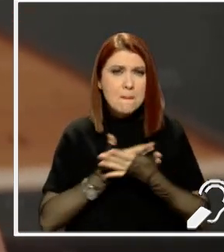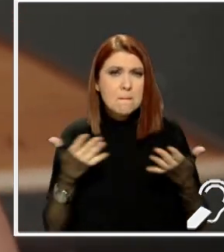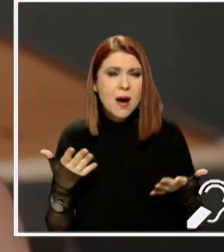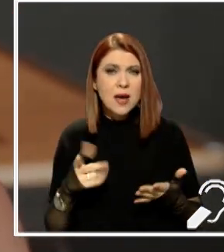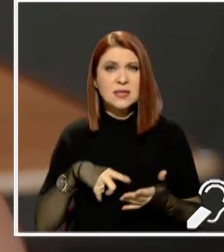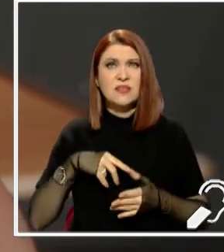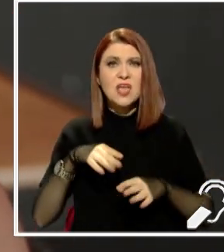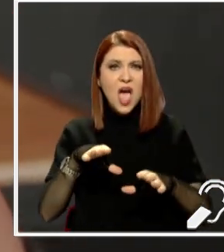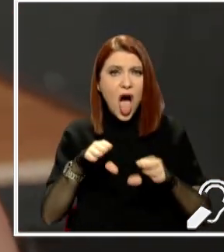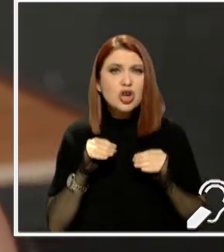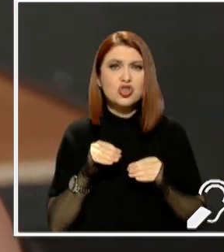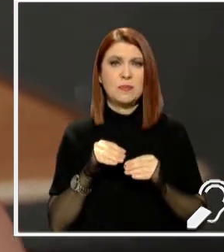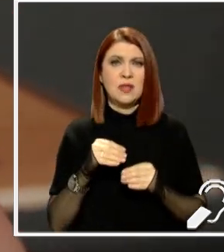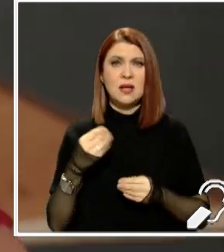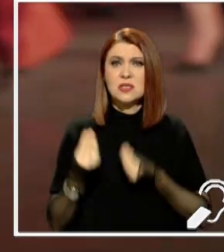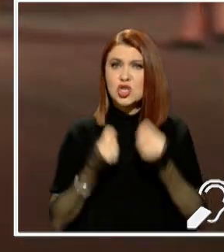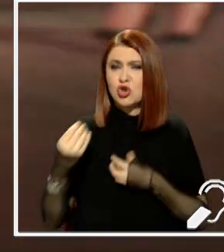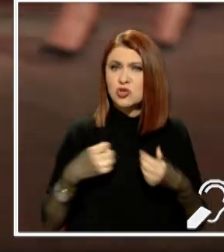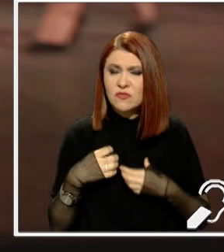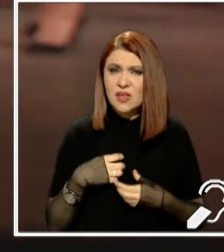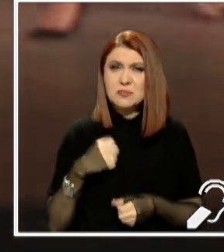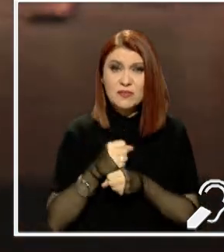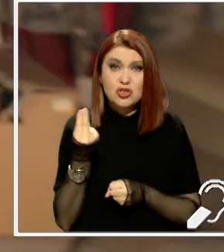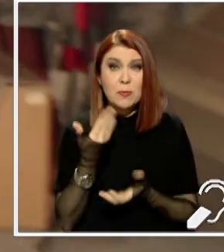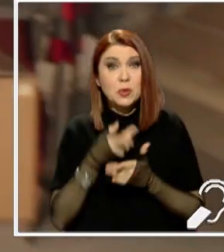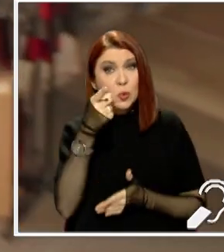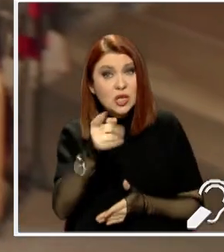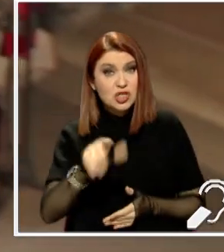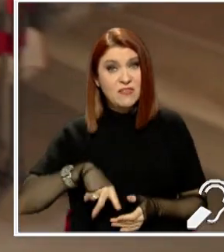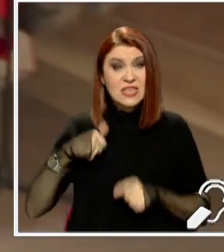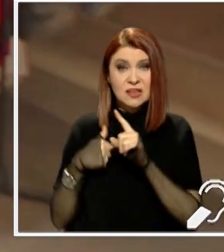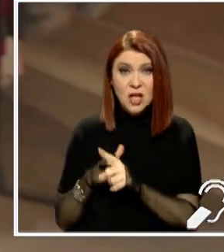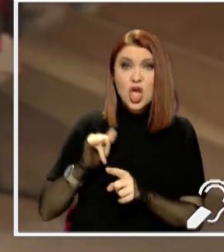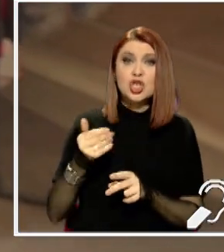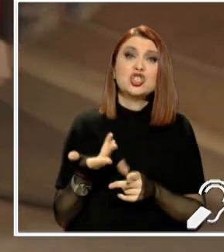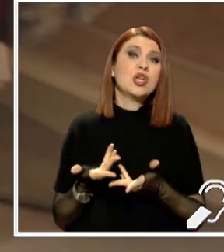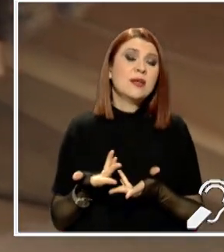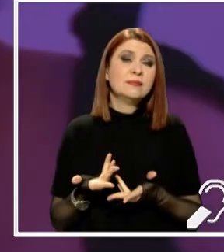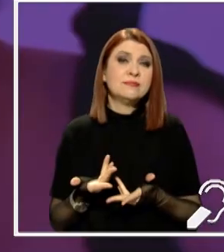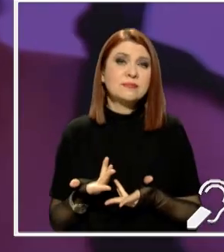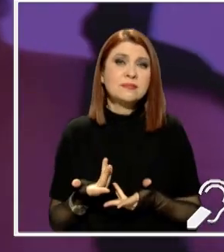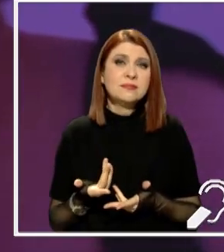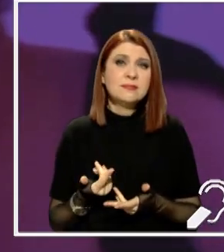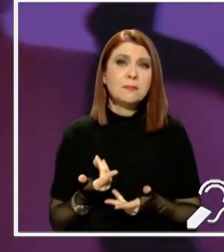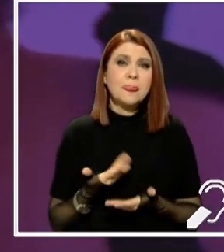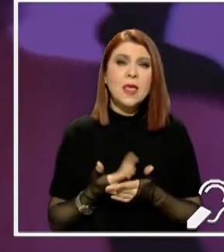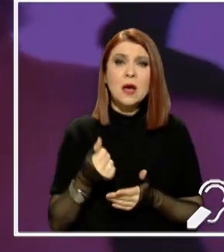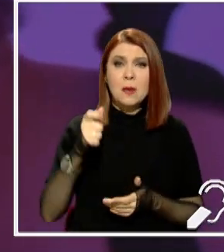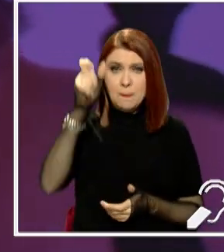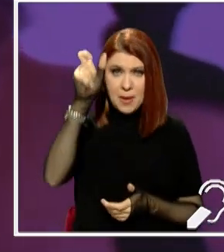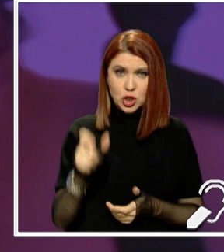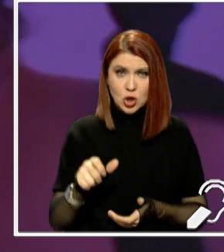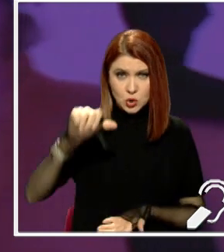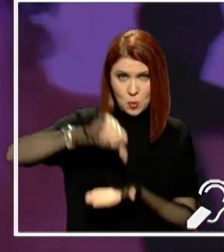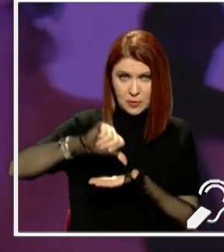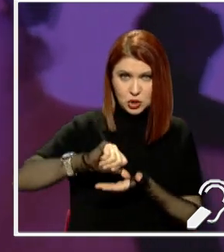fi validat, de a fi pe scenă, de a dori să faci ceva pentru tine și pentru viața ta. Și cumva este personajul ăsta principal,